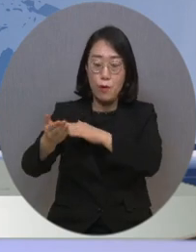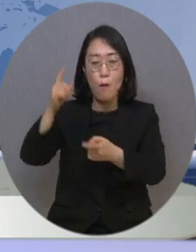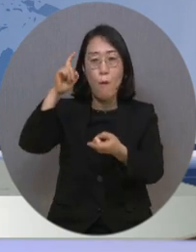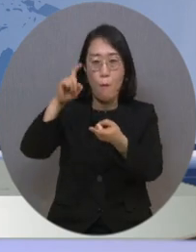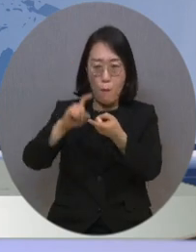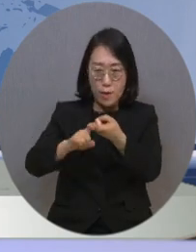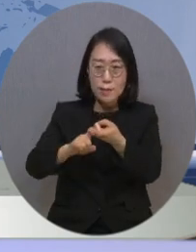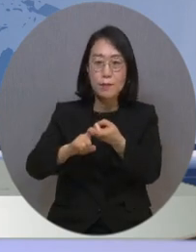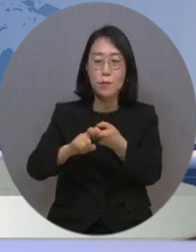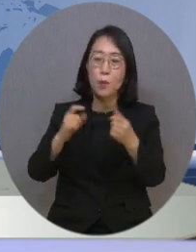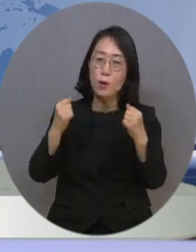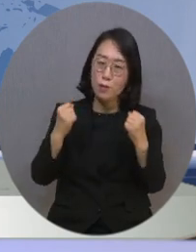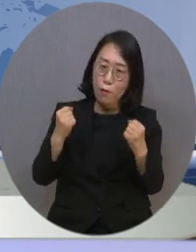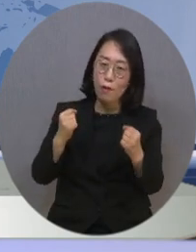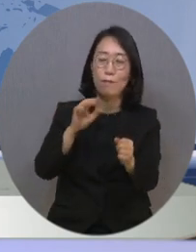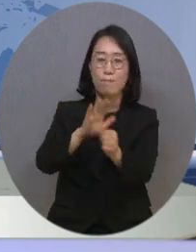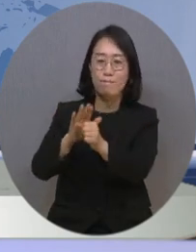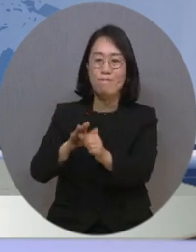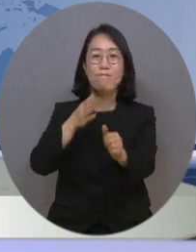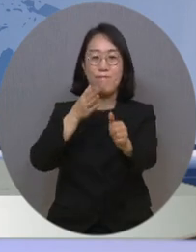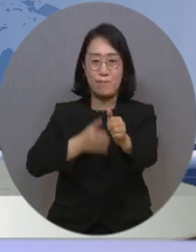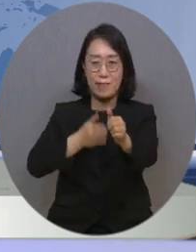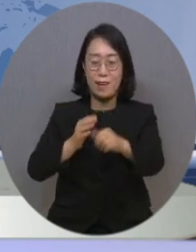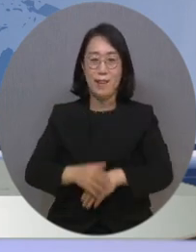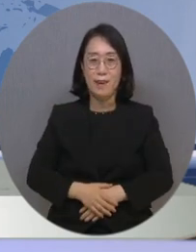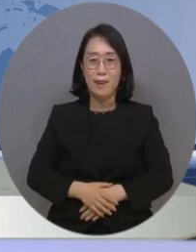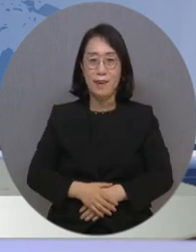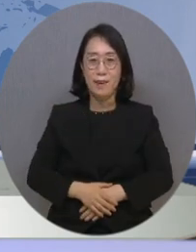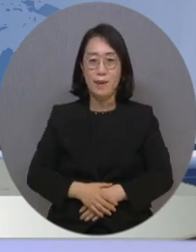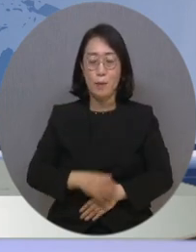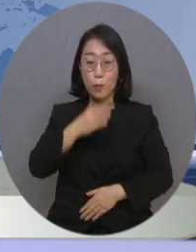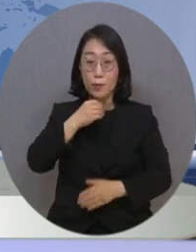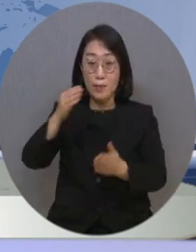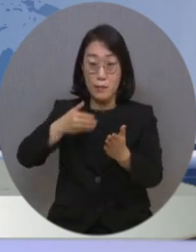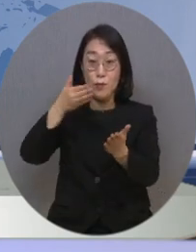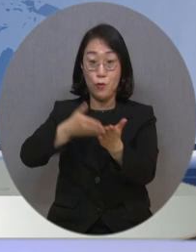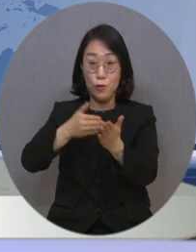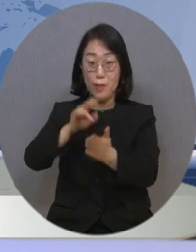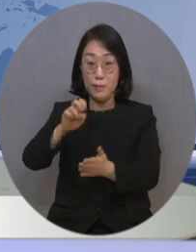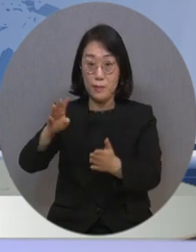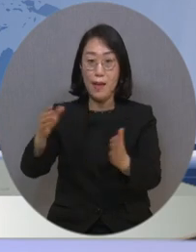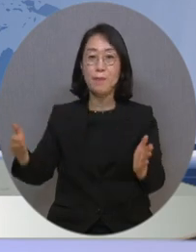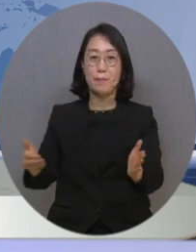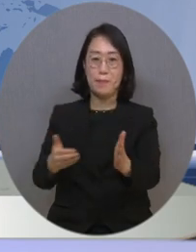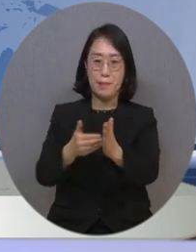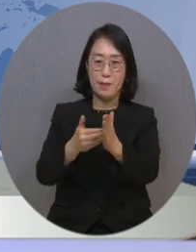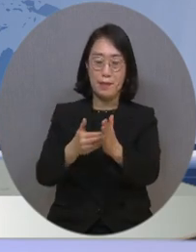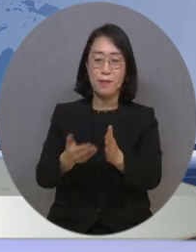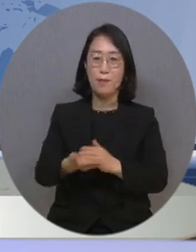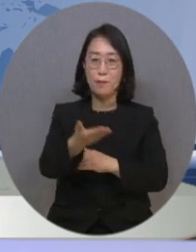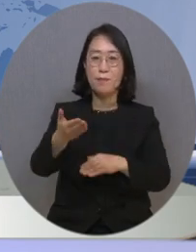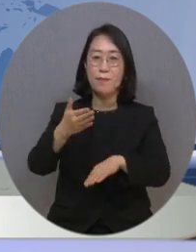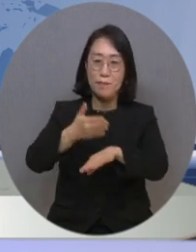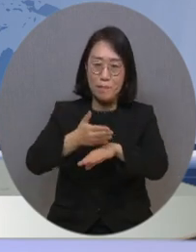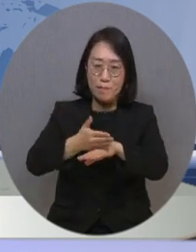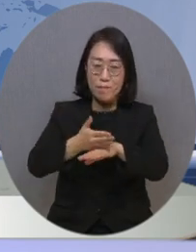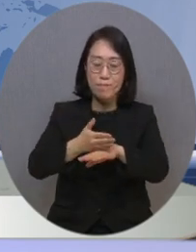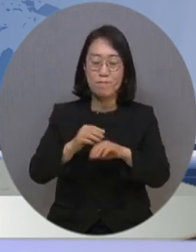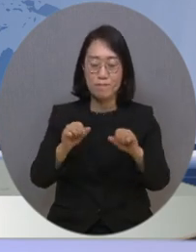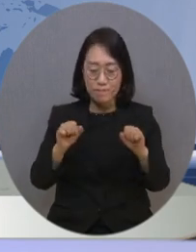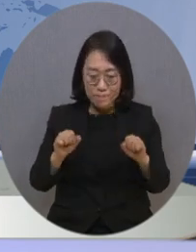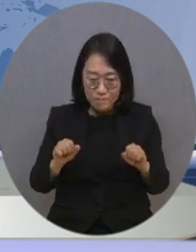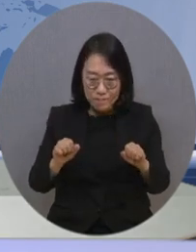지속적인 관심과 응원을 보내 주시기 바랍니다 이상 복지tv 뉴스 24를 마칩니다 시청해주신 여러분